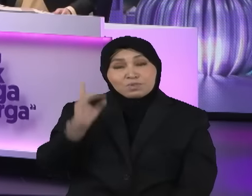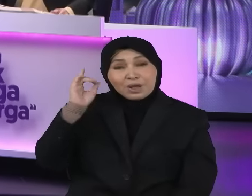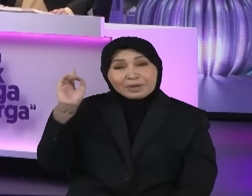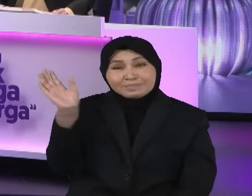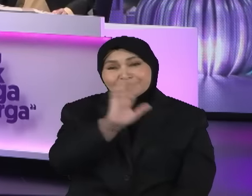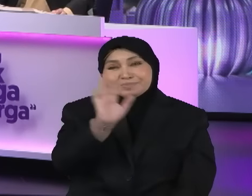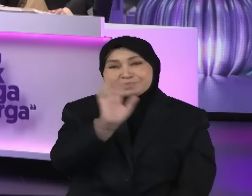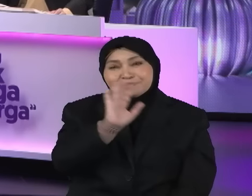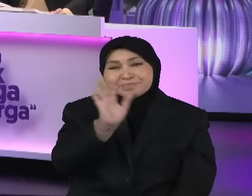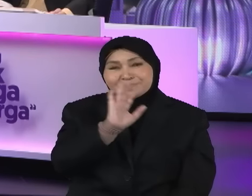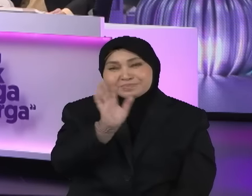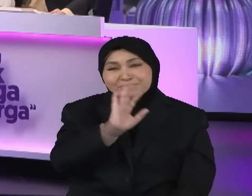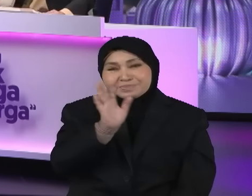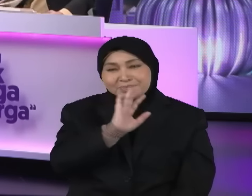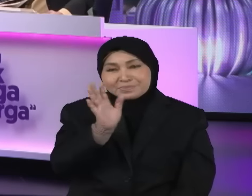insyaAllah.